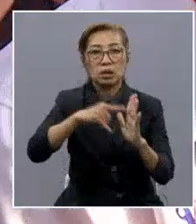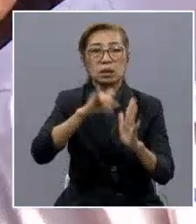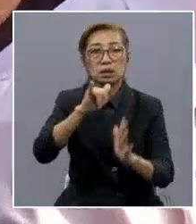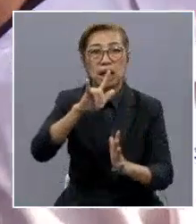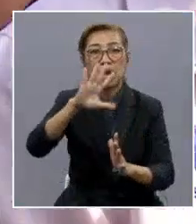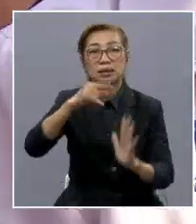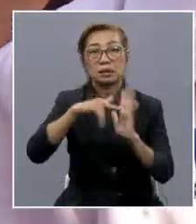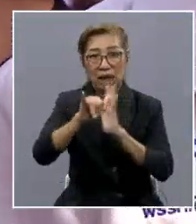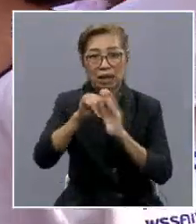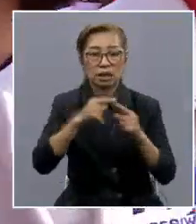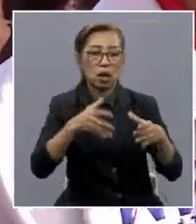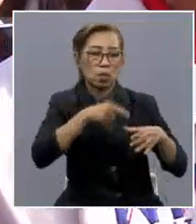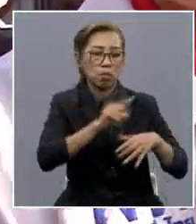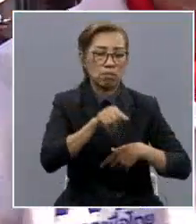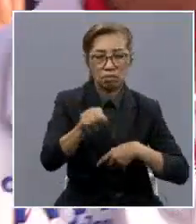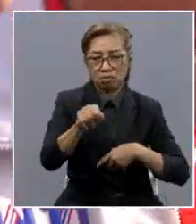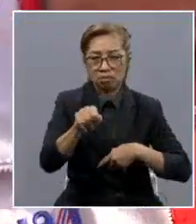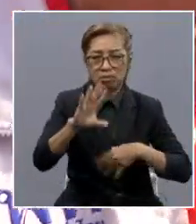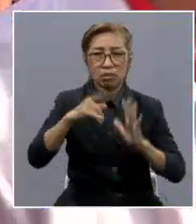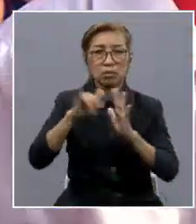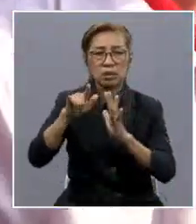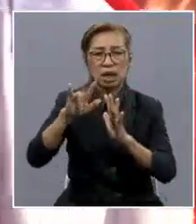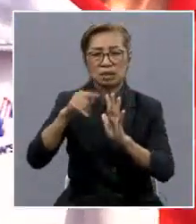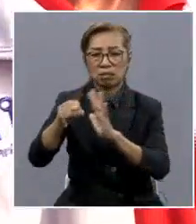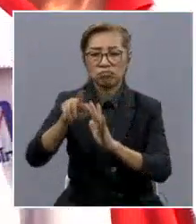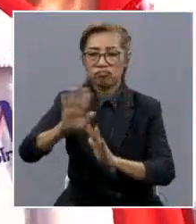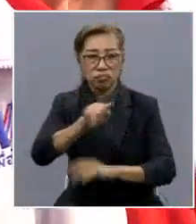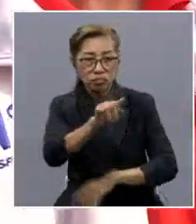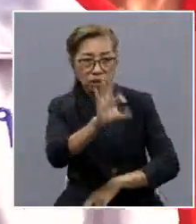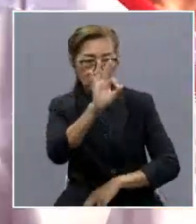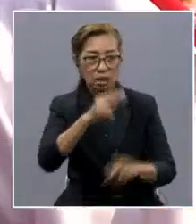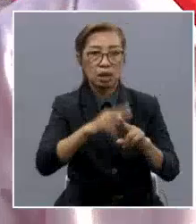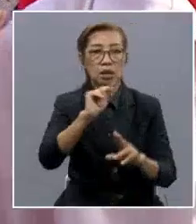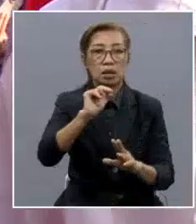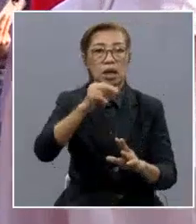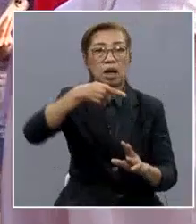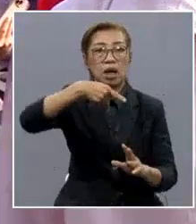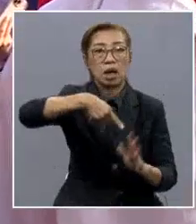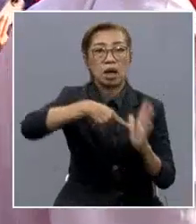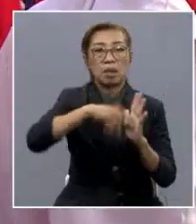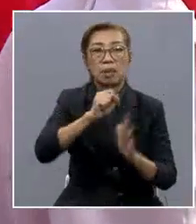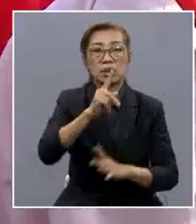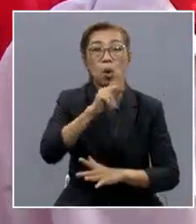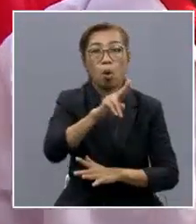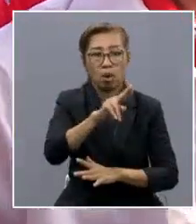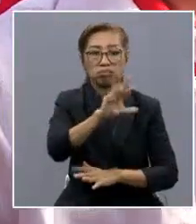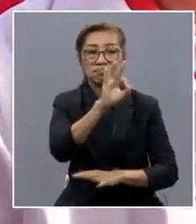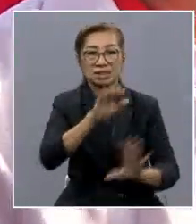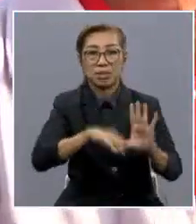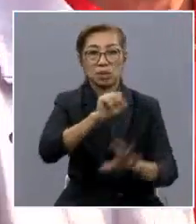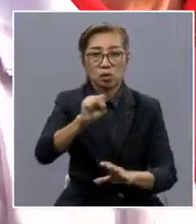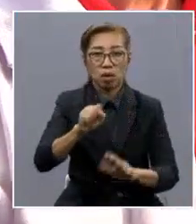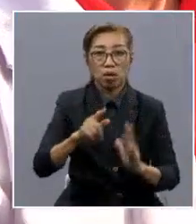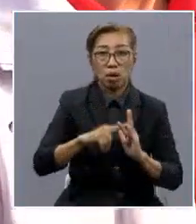ต่ว่าทีนี้พรรคเพื่อไทยอะค่ะเขาเลือกคุณณพศกรทรัพย์สิทธิ์จึงมีกระแสต่อต้านในเขต4นครพนม